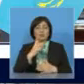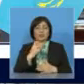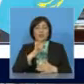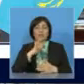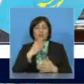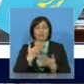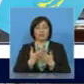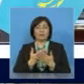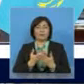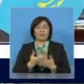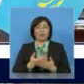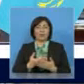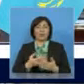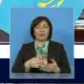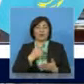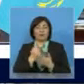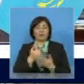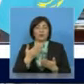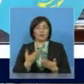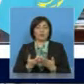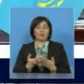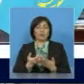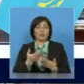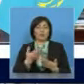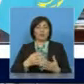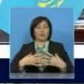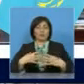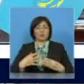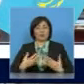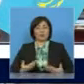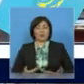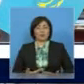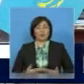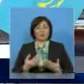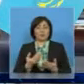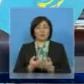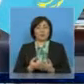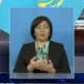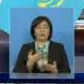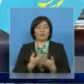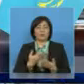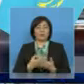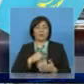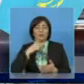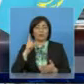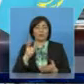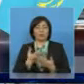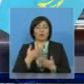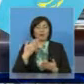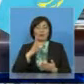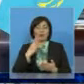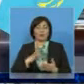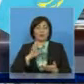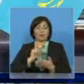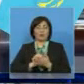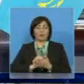наука. Ну, в основное место здесь играет, конечно, здоровый образ жизни. Вот мы, например, молодежь того времени были,